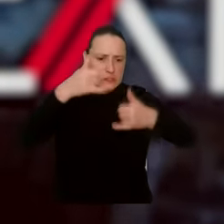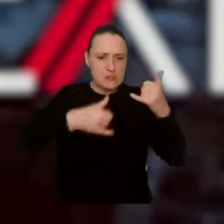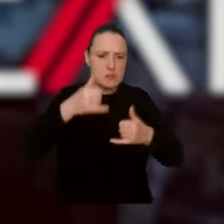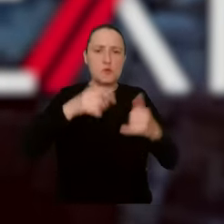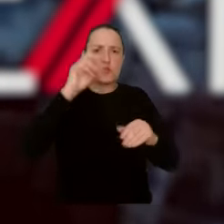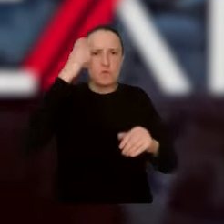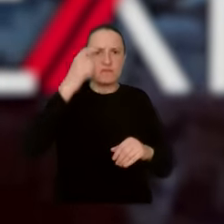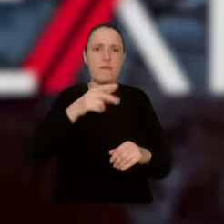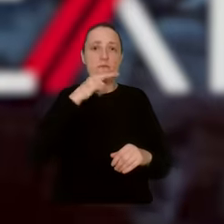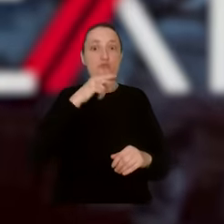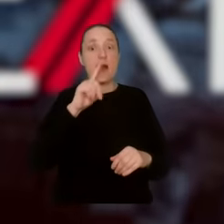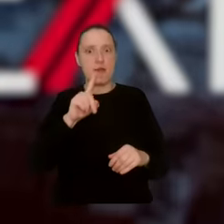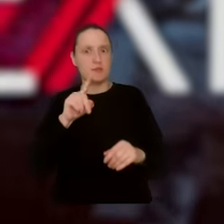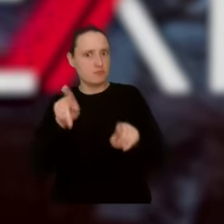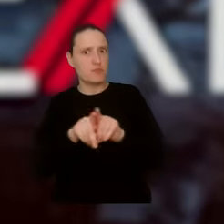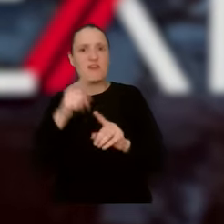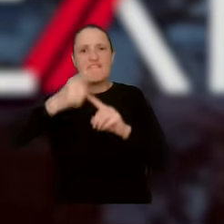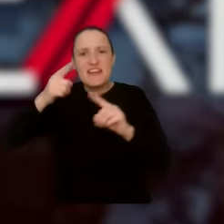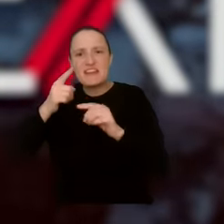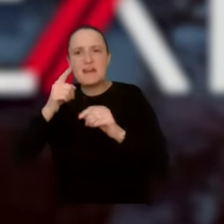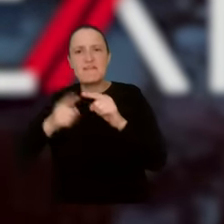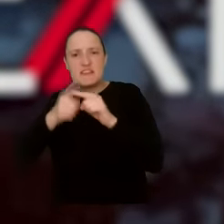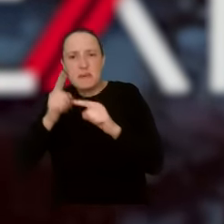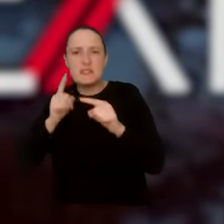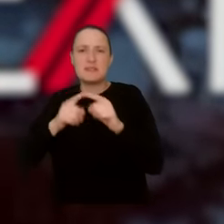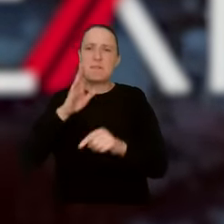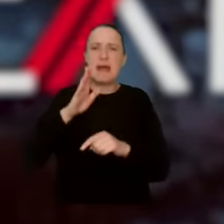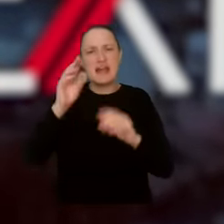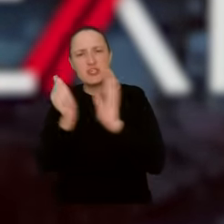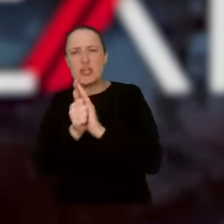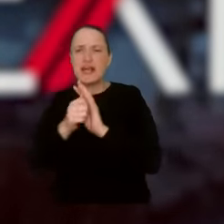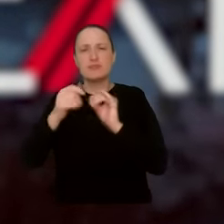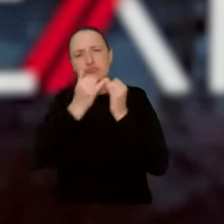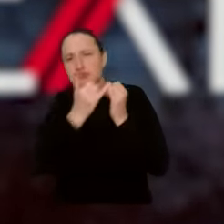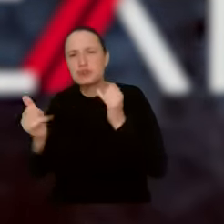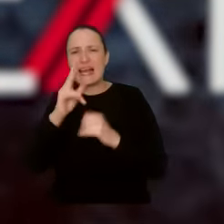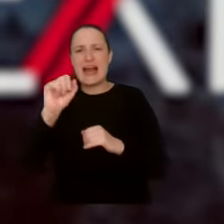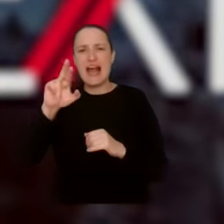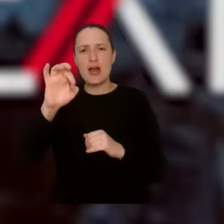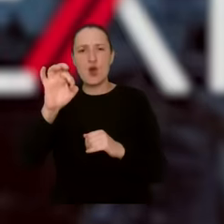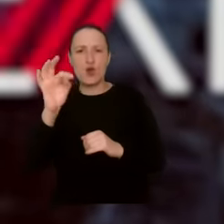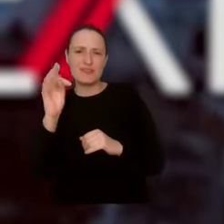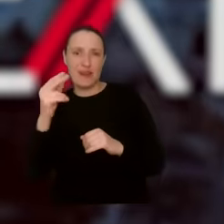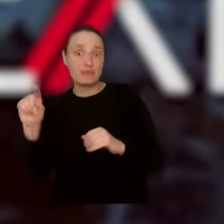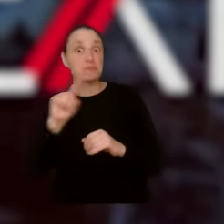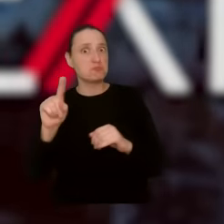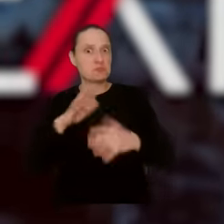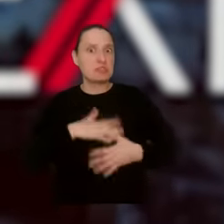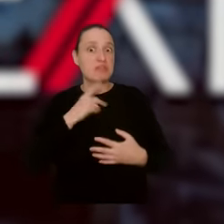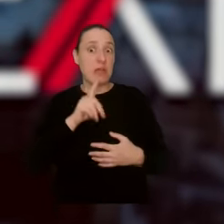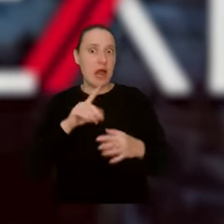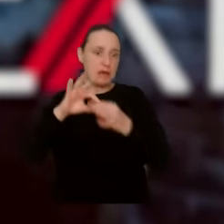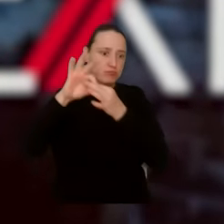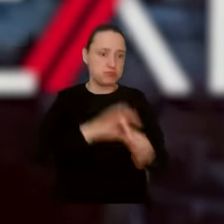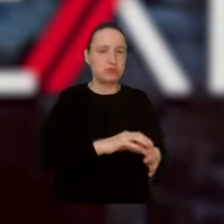beta-karotenu, a także witamin B1, B2, B6, E... Długo by jeszcze wymieniać. Choć brzmi to nieco dziwnie, to pochodzi z rodziny